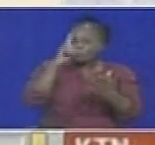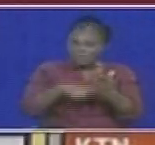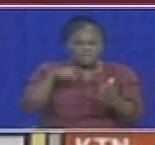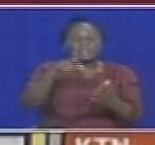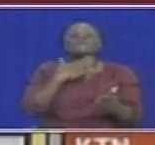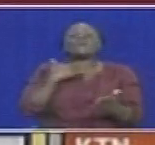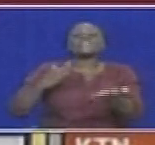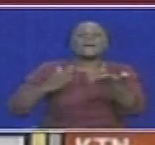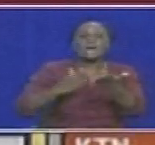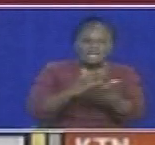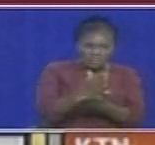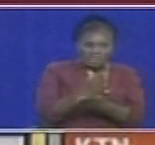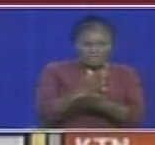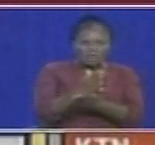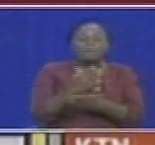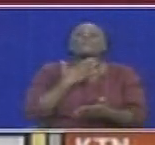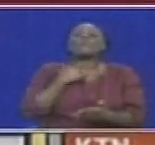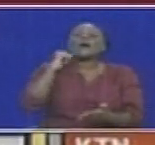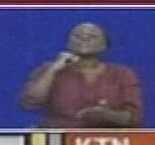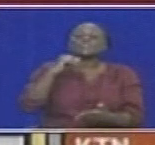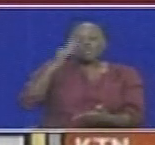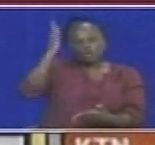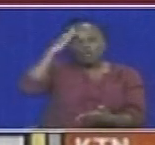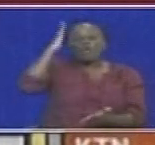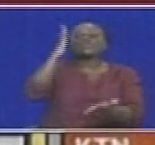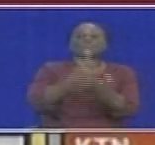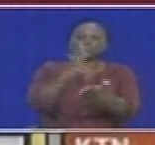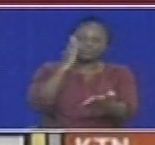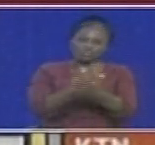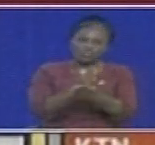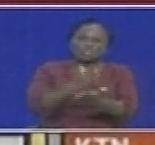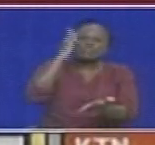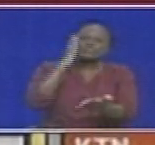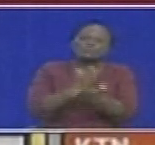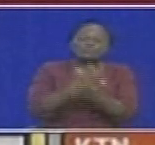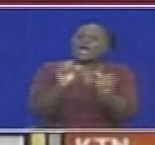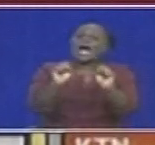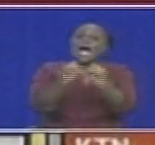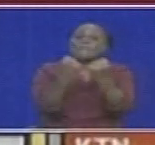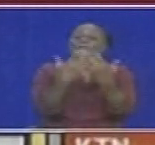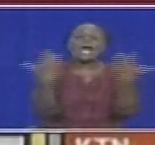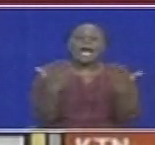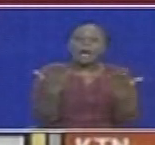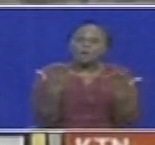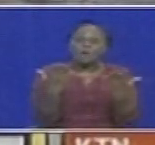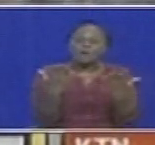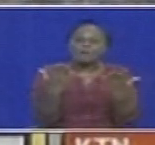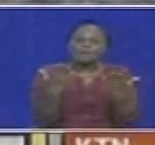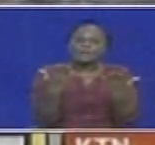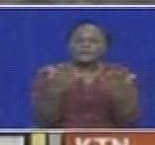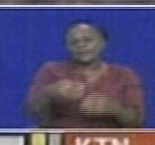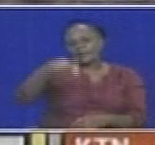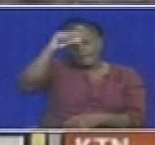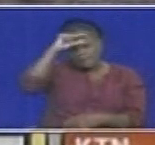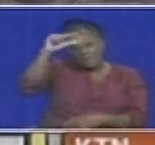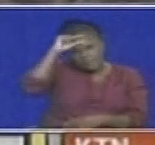haki. Ile kitu yenye sisi tunataka kujua ukweli. Ukweli penye ilianzia na penye iliishia na nani waliwaua. Serikali